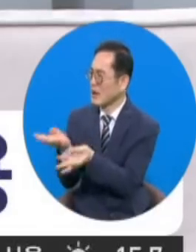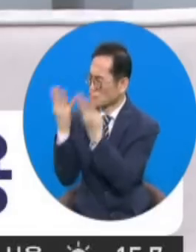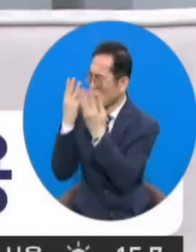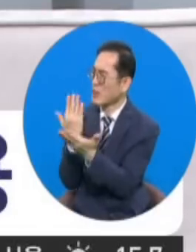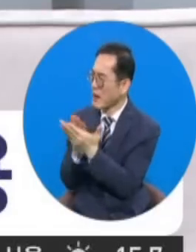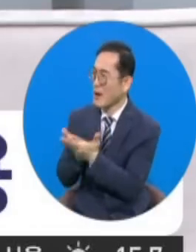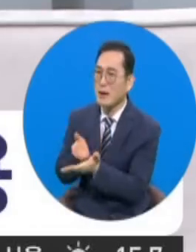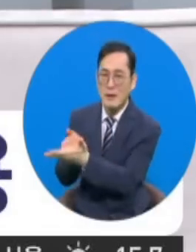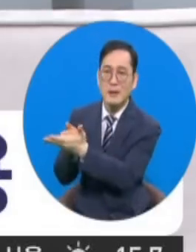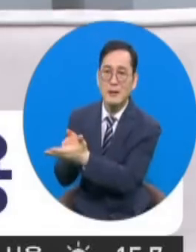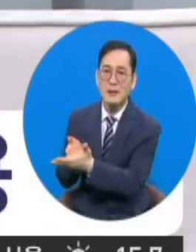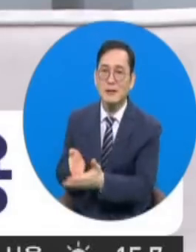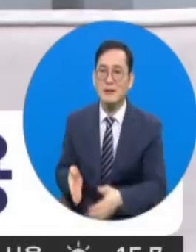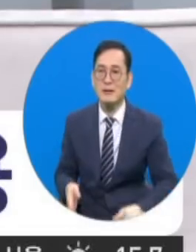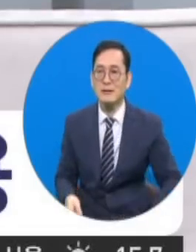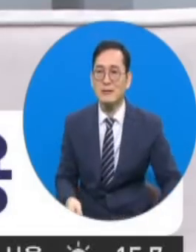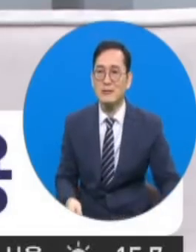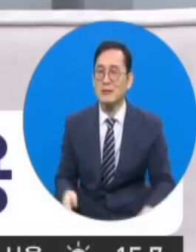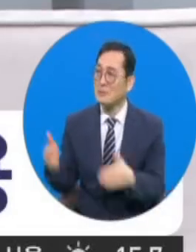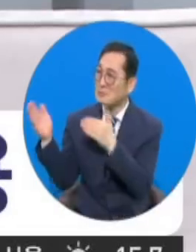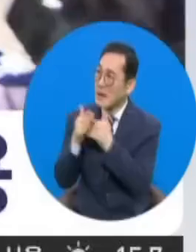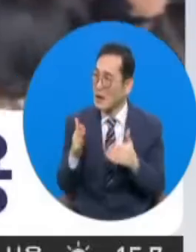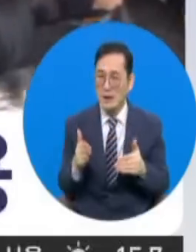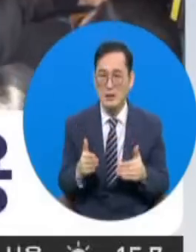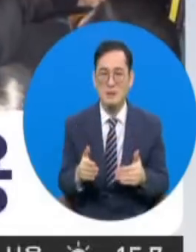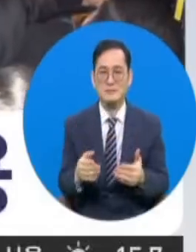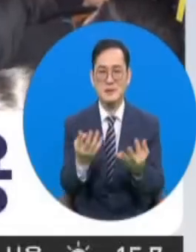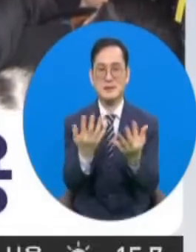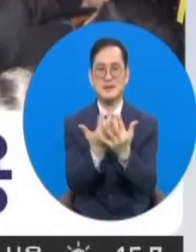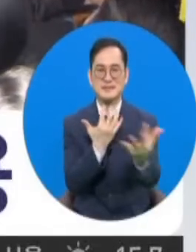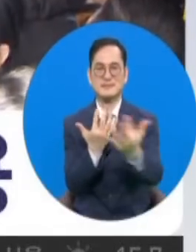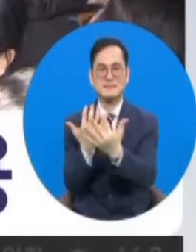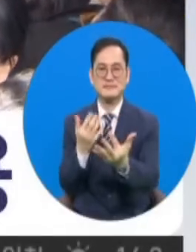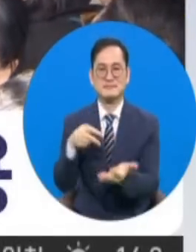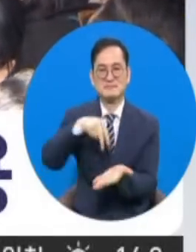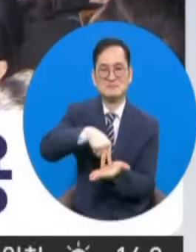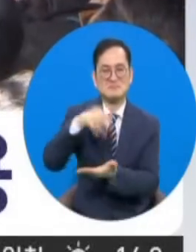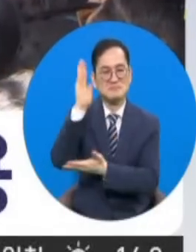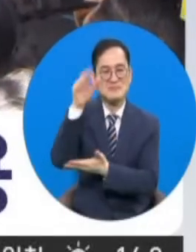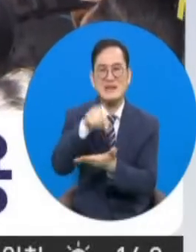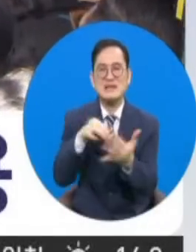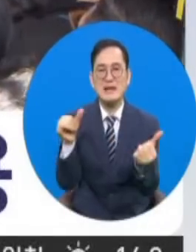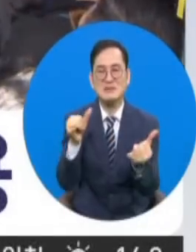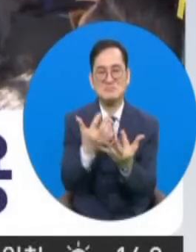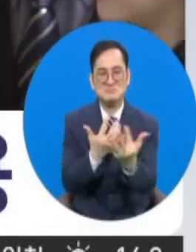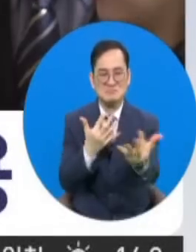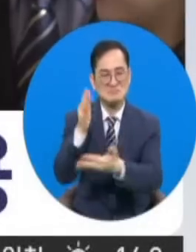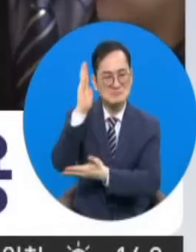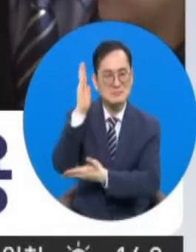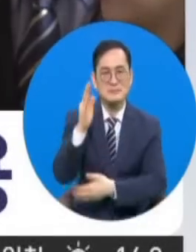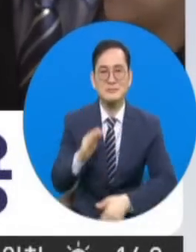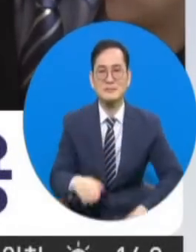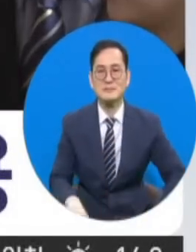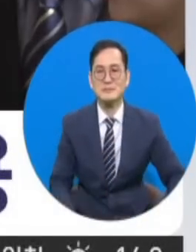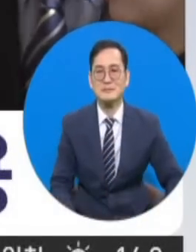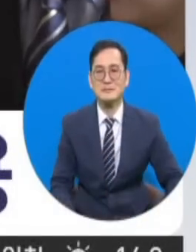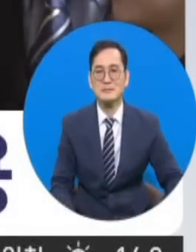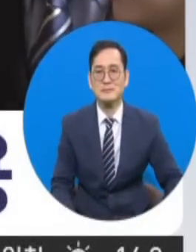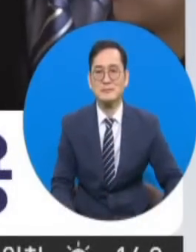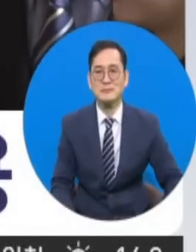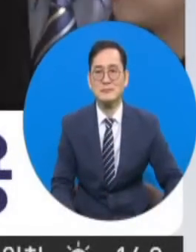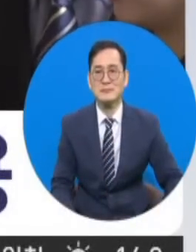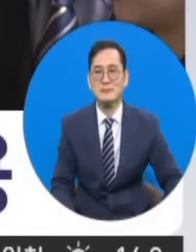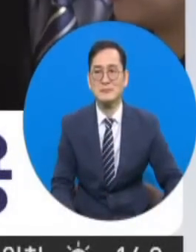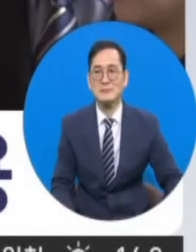구속하라라고 아주 비장하게 말씀을 하셨죠 그러면서 이제 기자가 물었거든요 왜 압수수색이 들어갔을